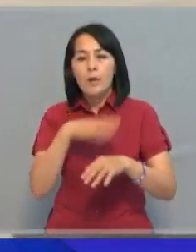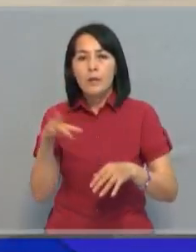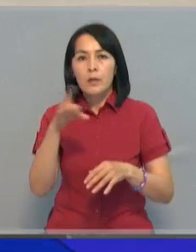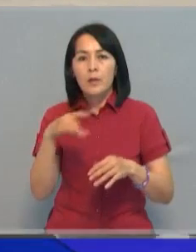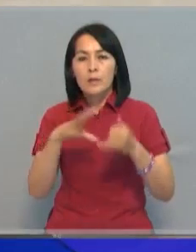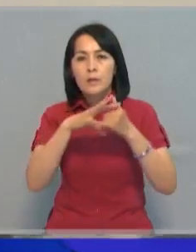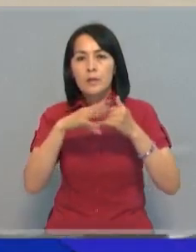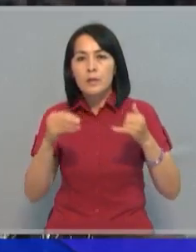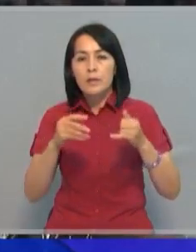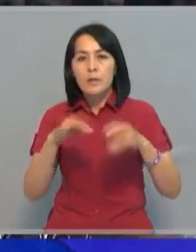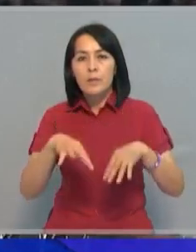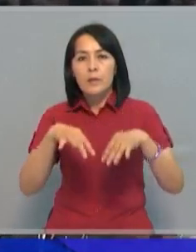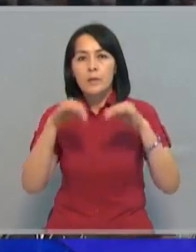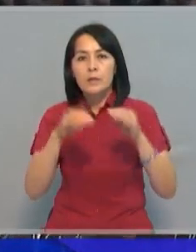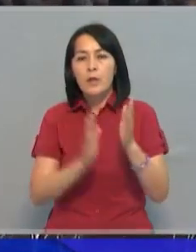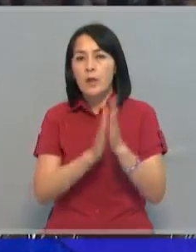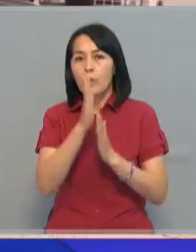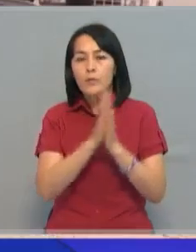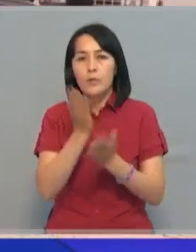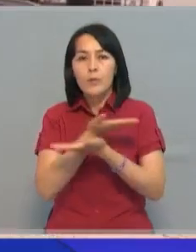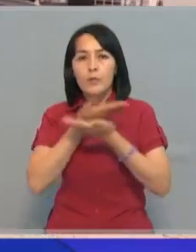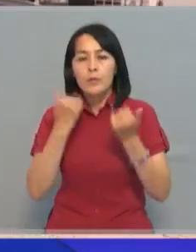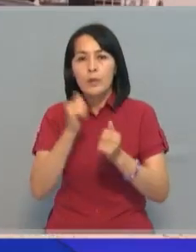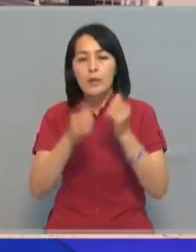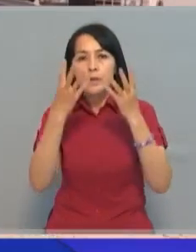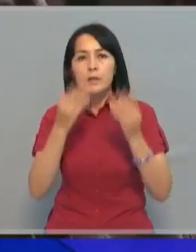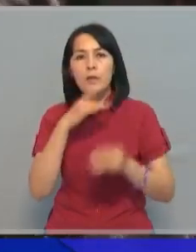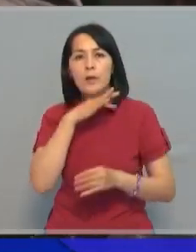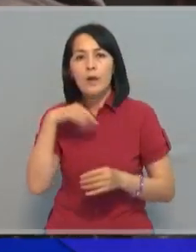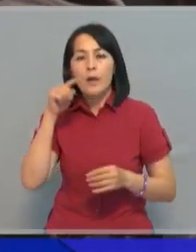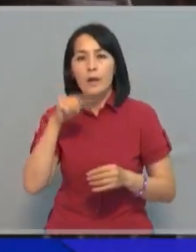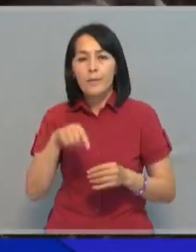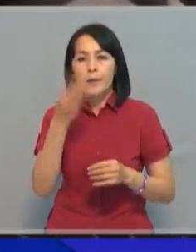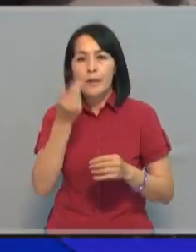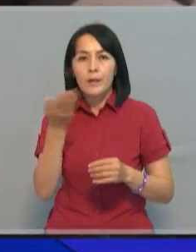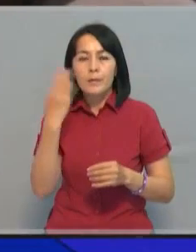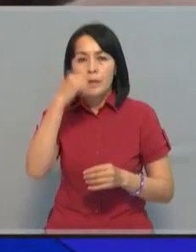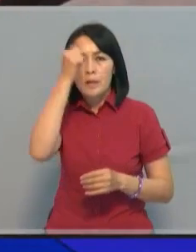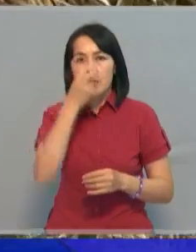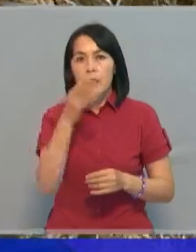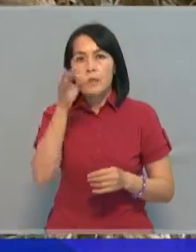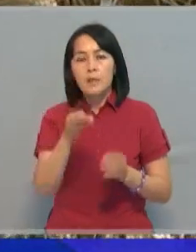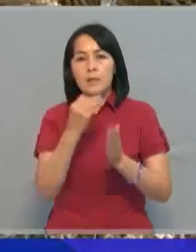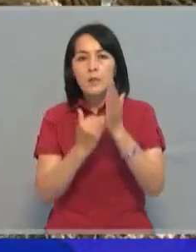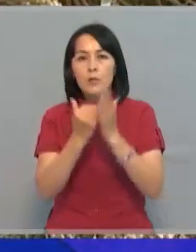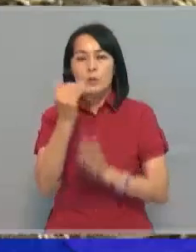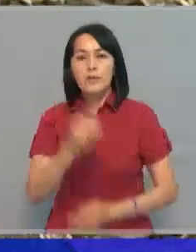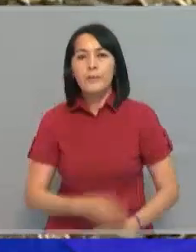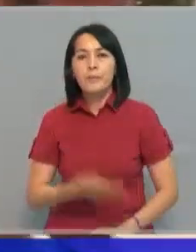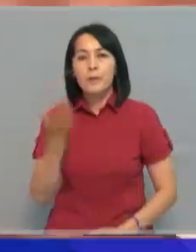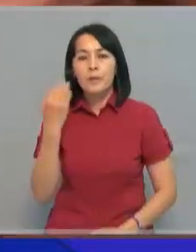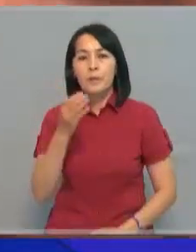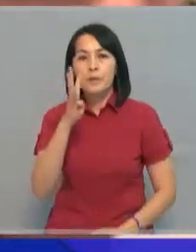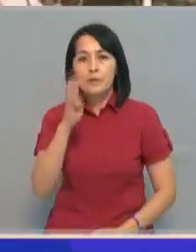аудандарындағы жайылымдардың шаңы шығып жатыр. Есесіне шөп бағасы күн санап өсуде. Тіпті биылғы баға былтырғыдан екі есеге жоғары. Былтыр